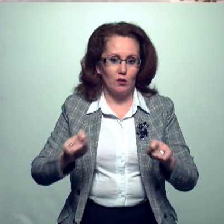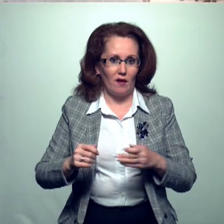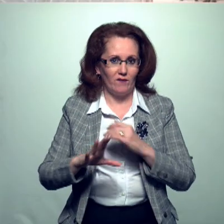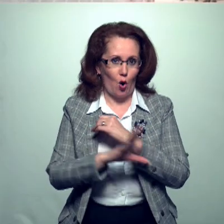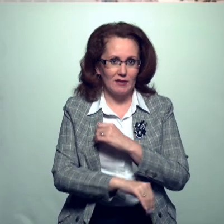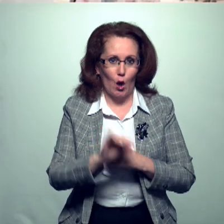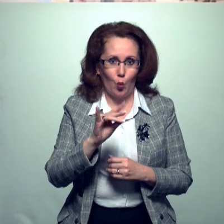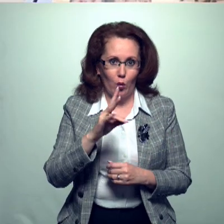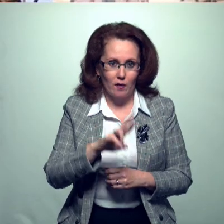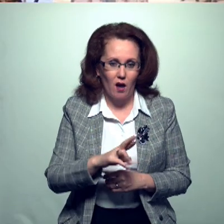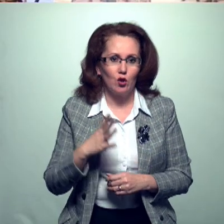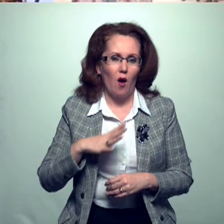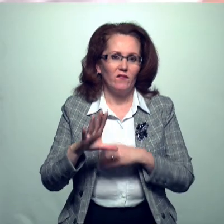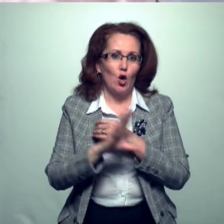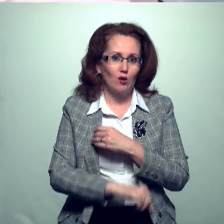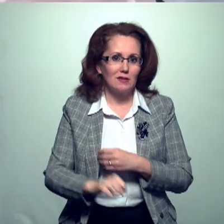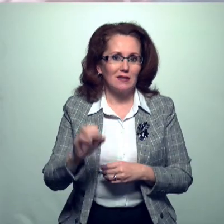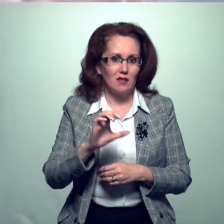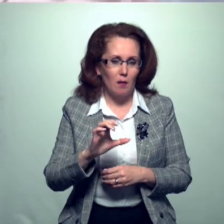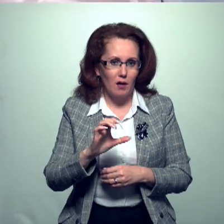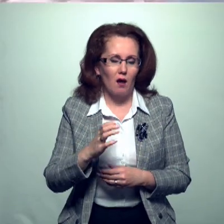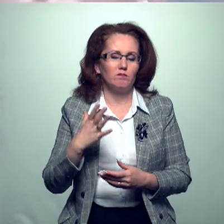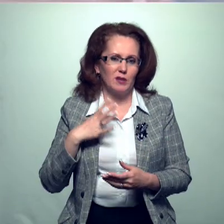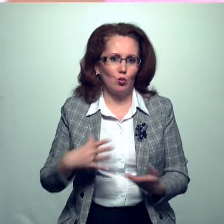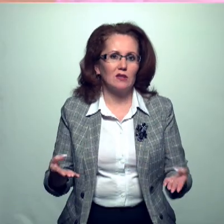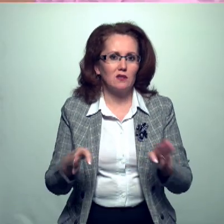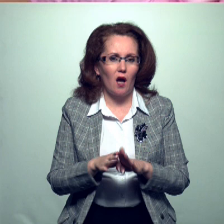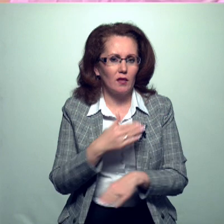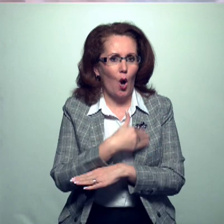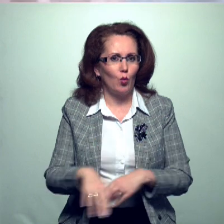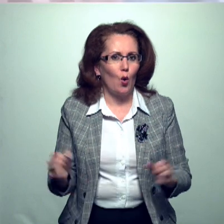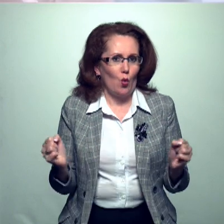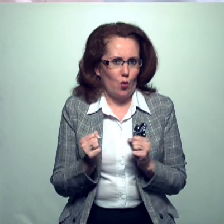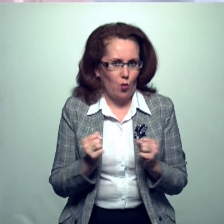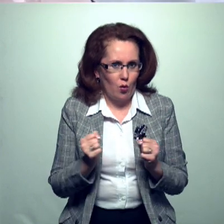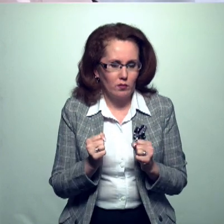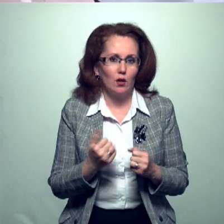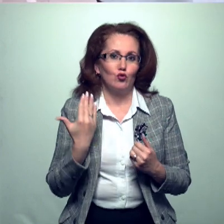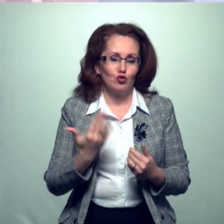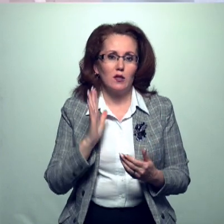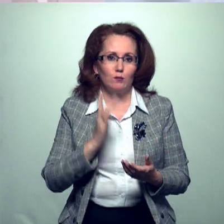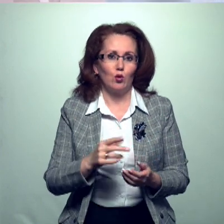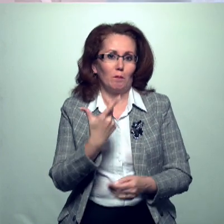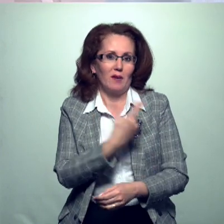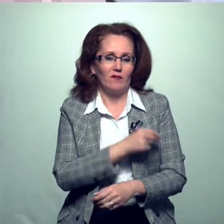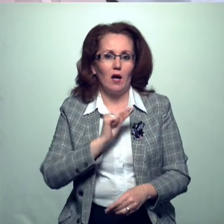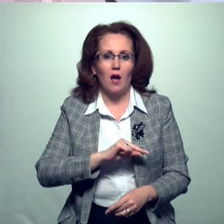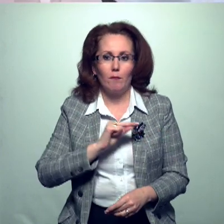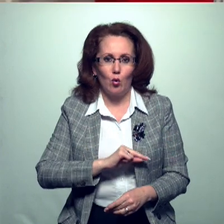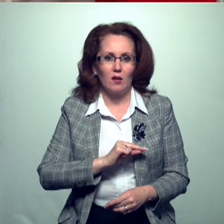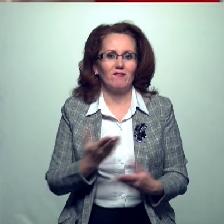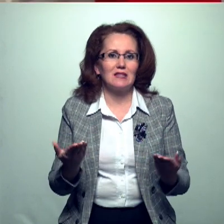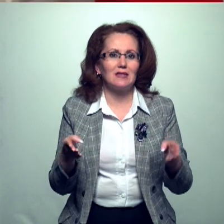в конце сентября его придется закрыть, на улице холодает. Теперь прививочные пункты будут работать в закрытых помещениях, первый уже